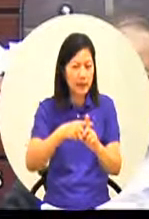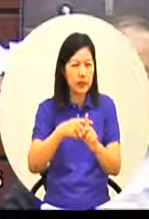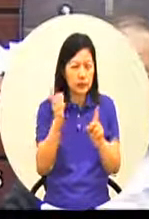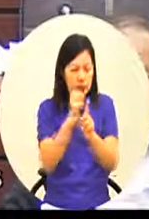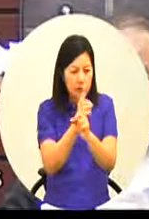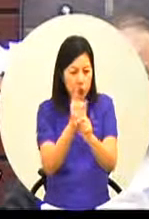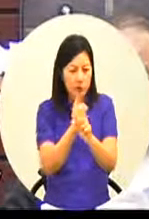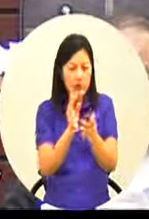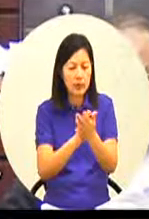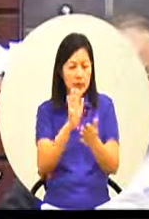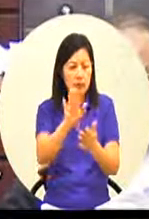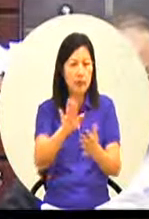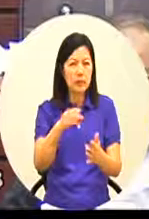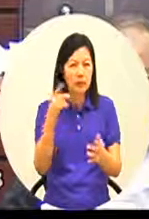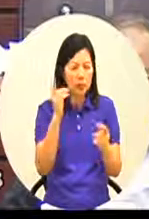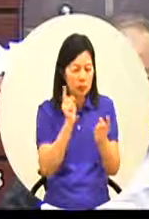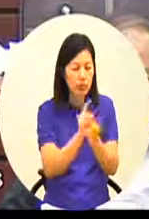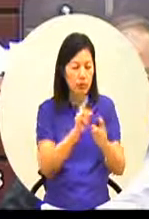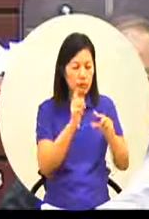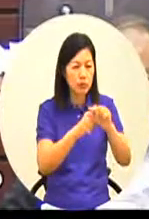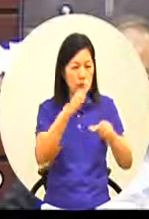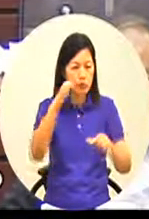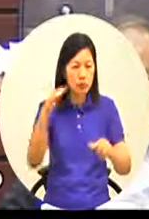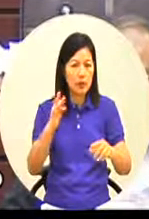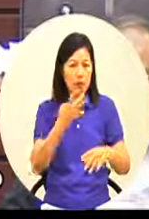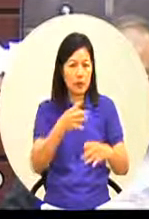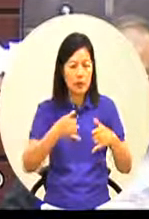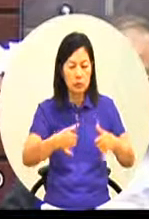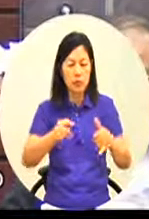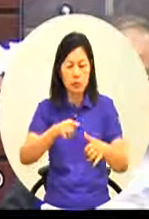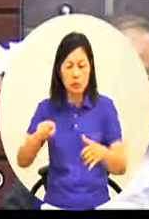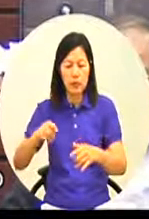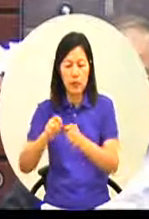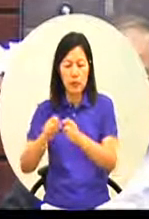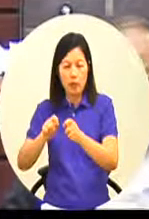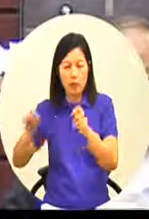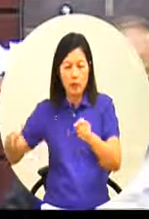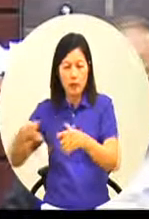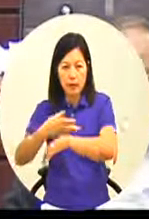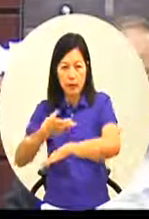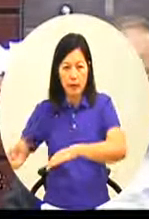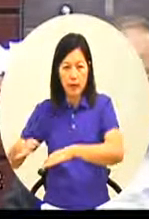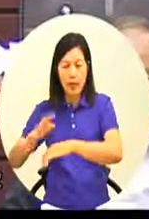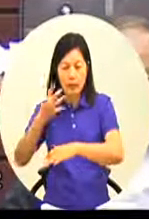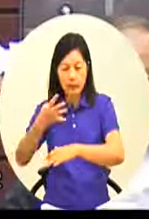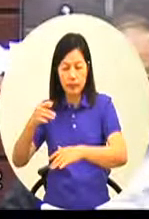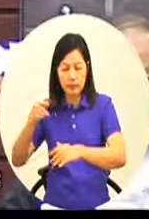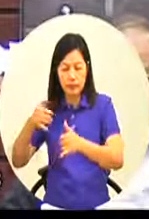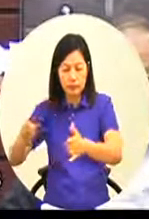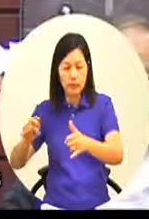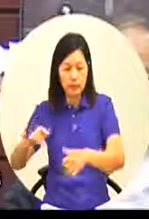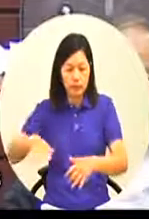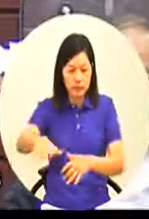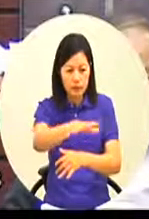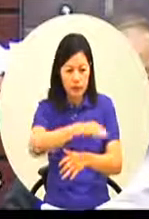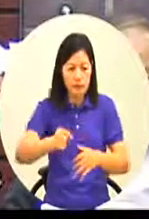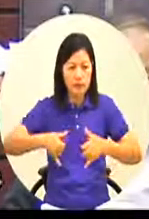们对于中山四路，包括沿海一路到沿海四路，整个路面要如何来改